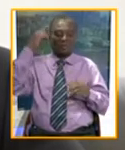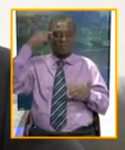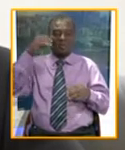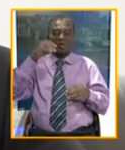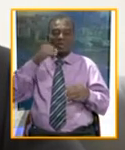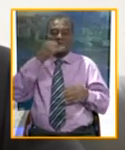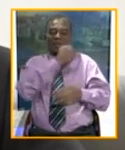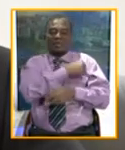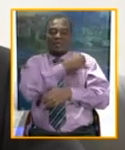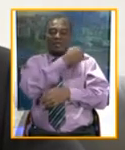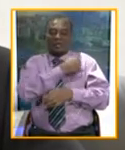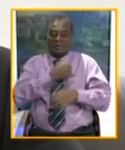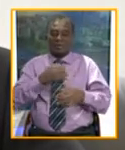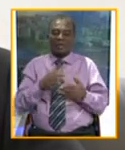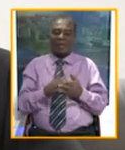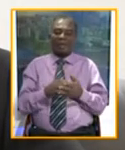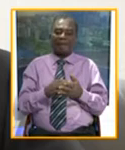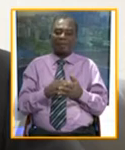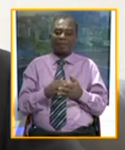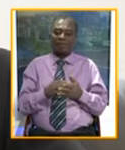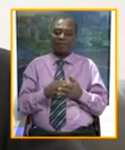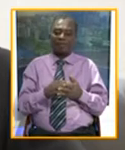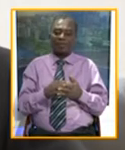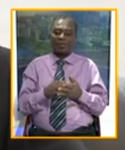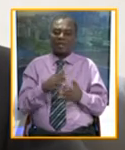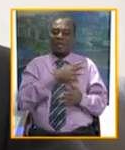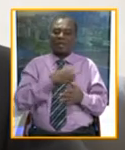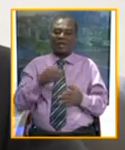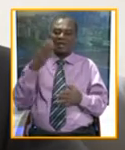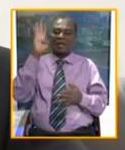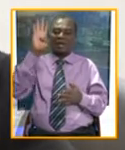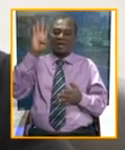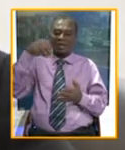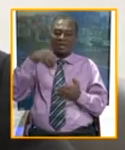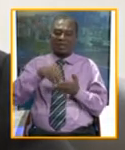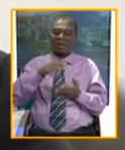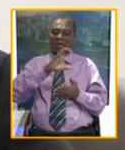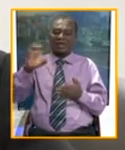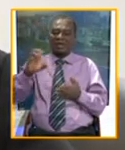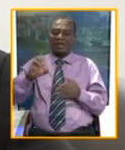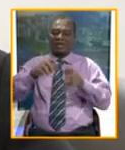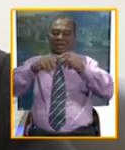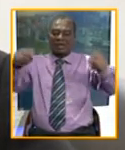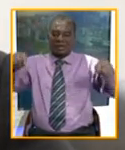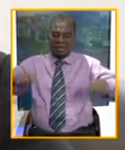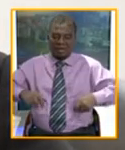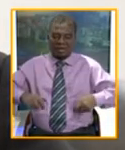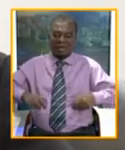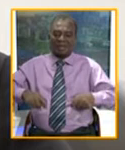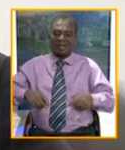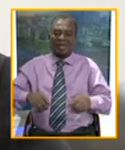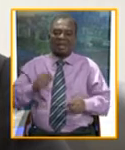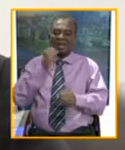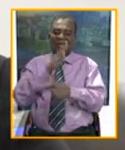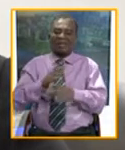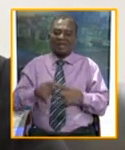à Lengbe-Kwassi-Blekro, dans le département de Kwassi-Kwassi-Kro, et 4500 tabans. Il était prêt à aider